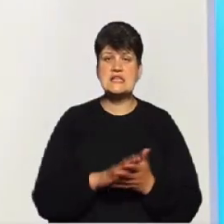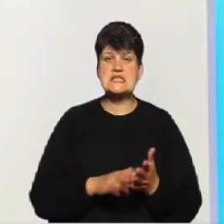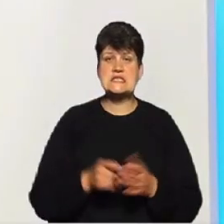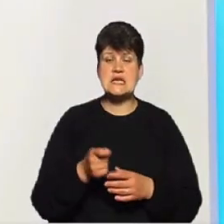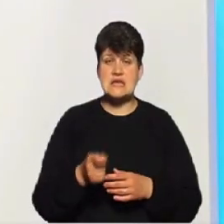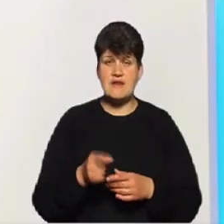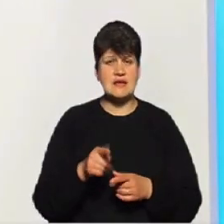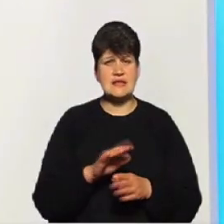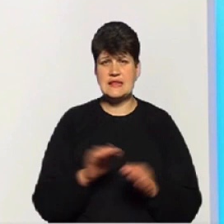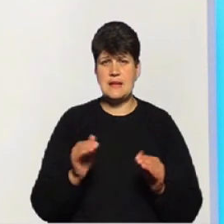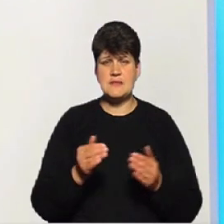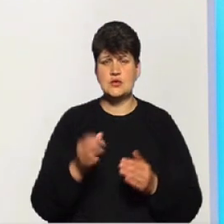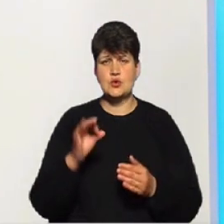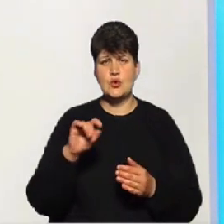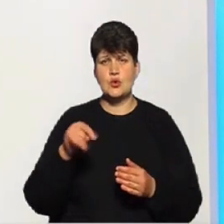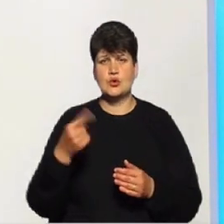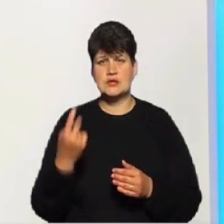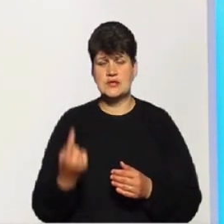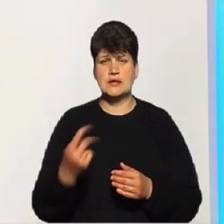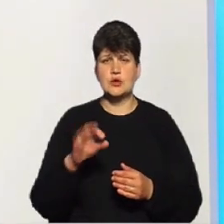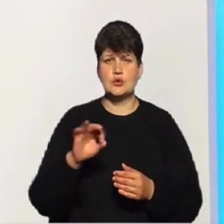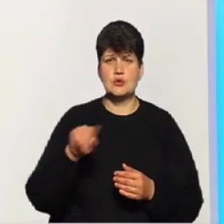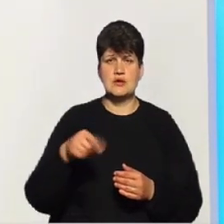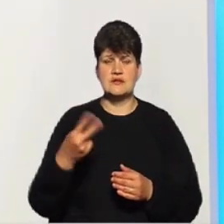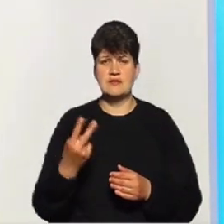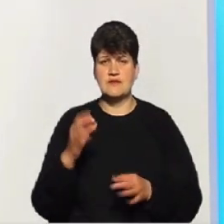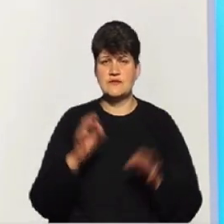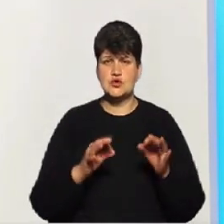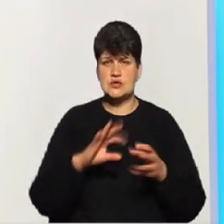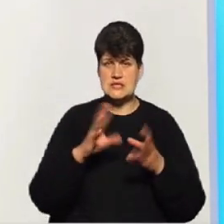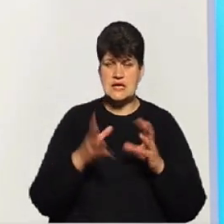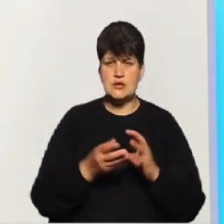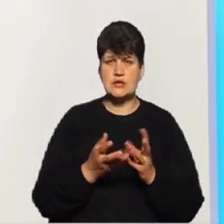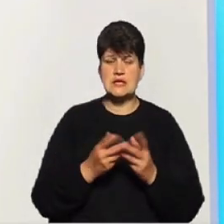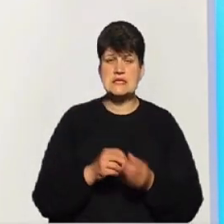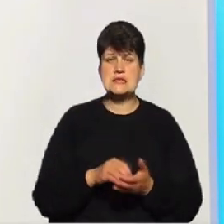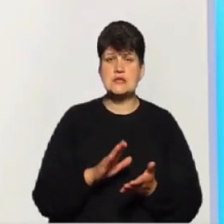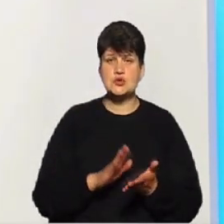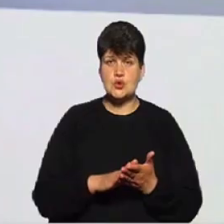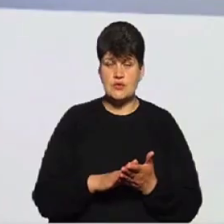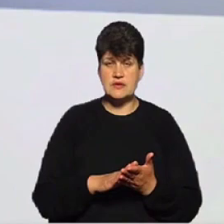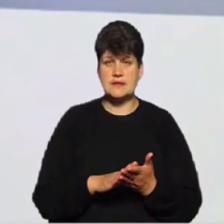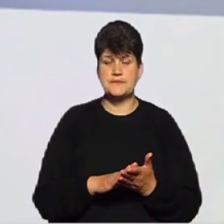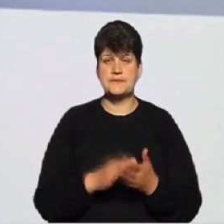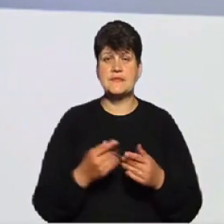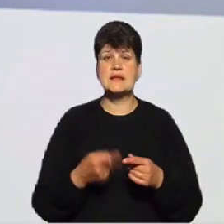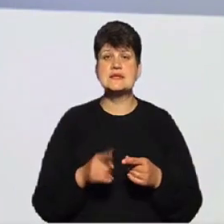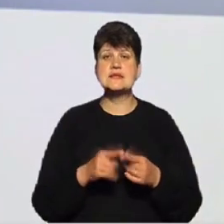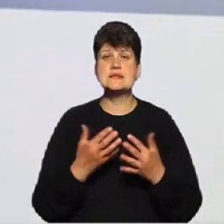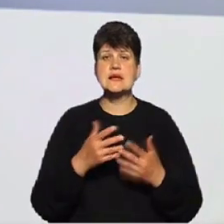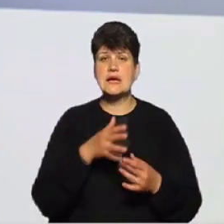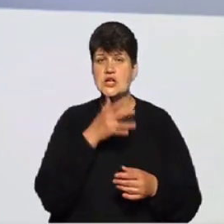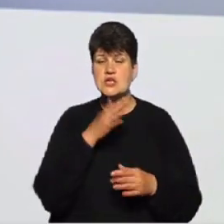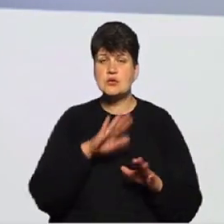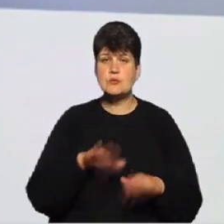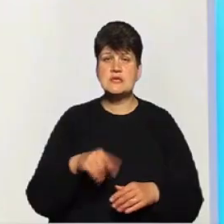більше 0,1-0,2% від загальної кількості зареєстрованих традиційно. Тобто, а часу, скільки є часу після ЗНО, щоб